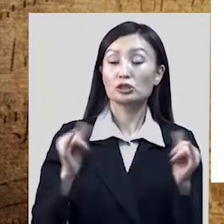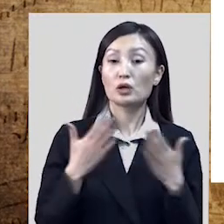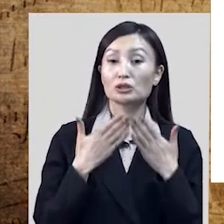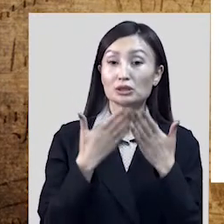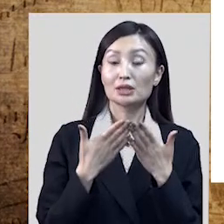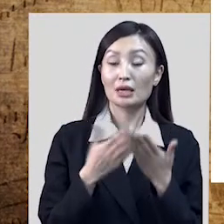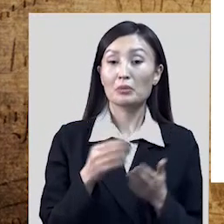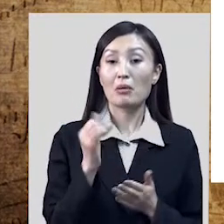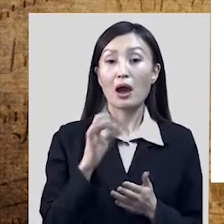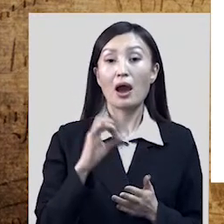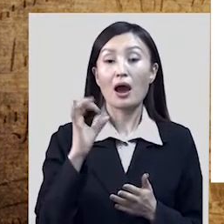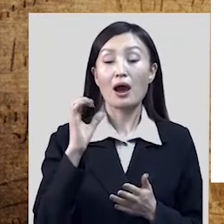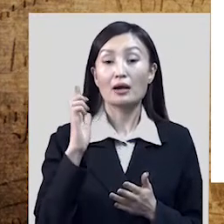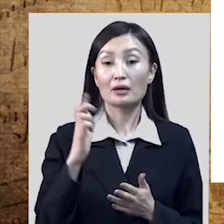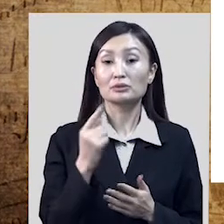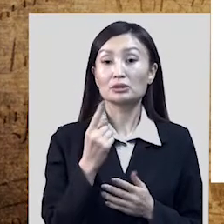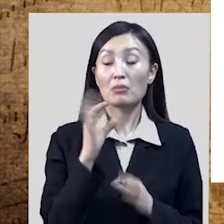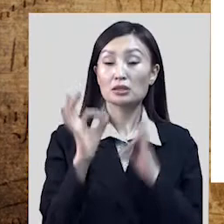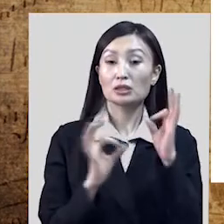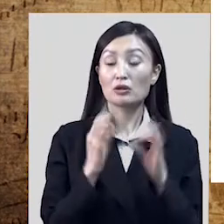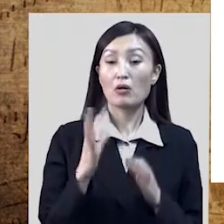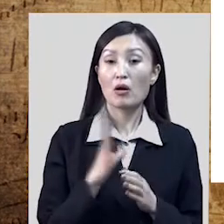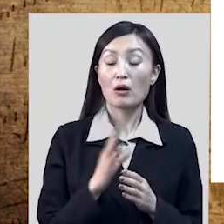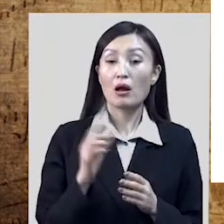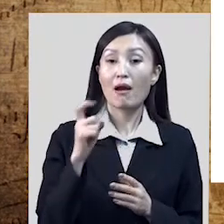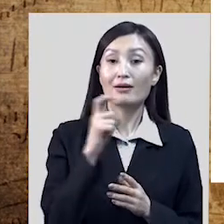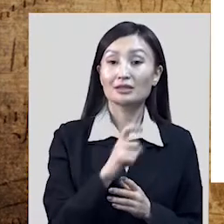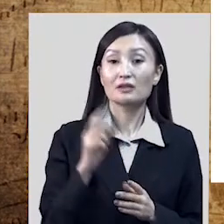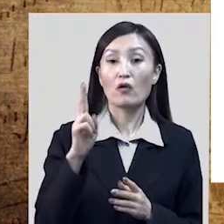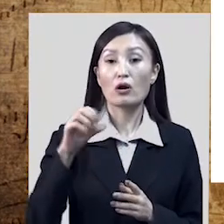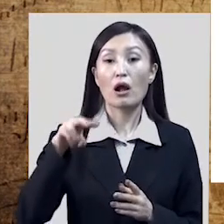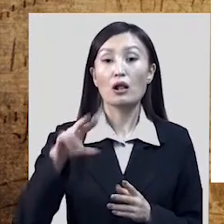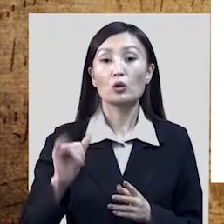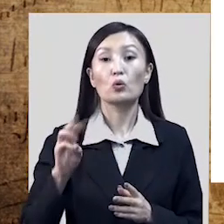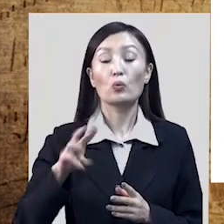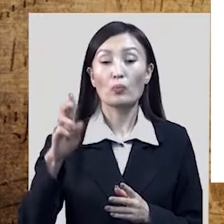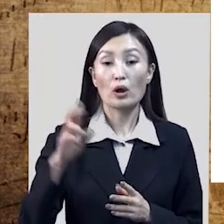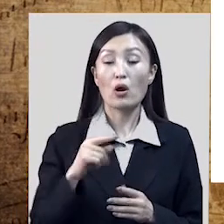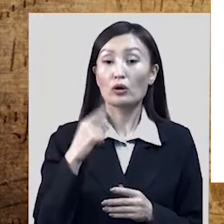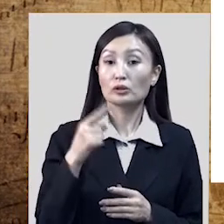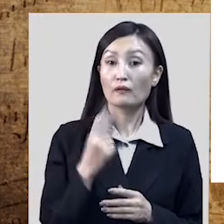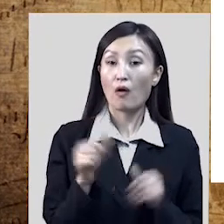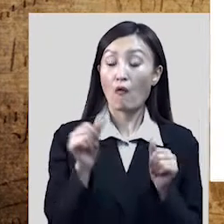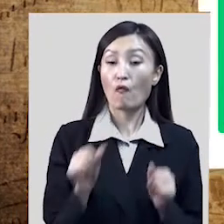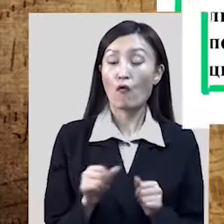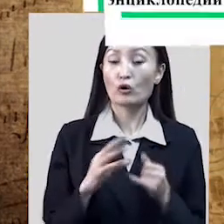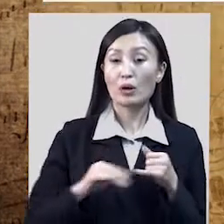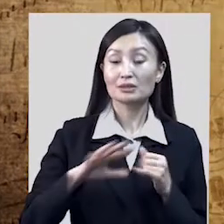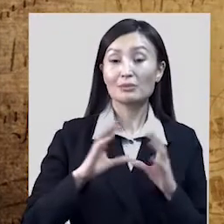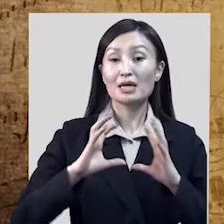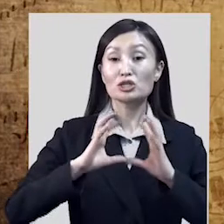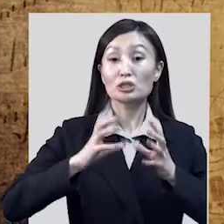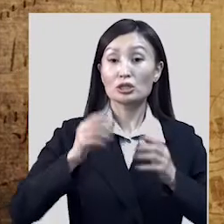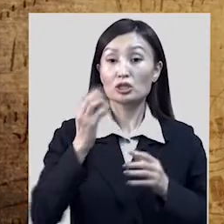арабским астрономы среди его читателей был и христофор колумб он научно обосновал что форма земли шар